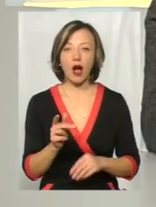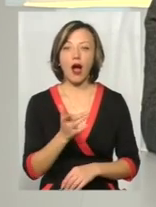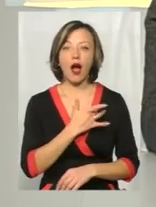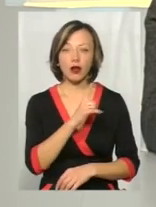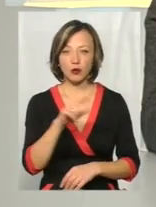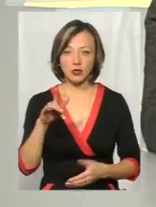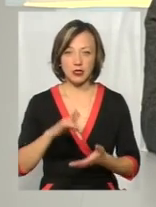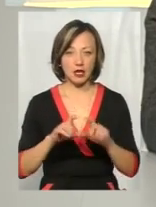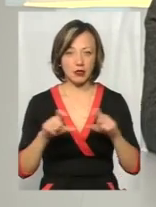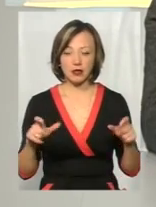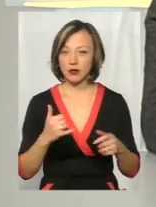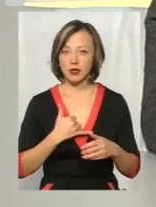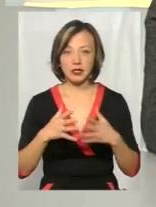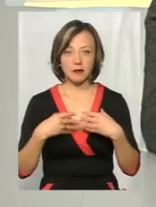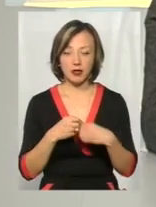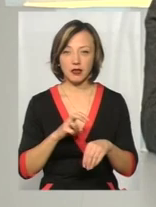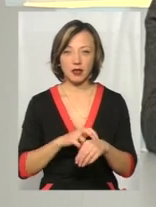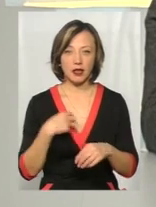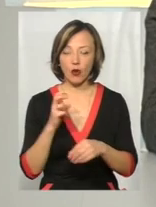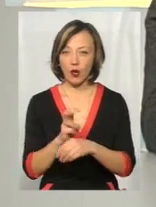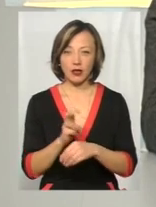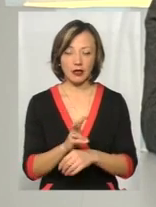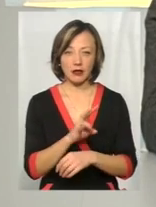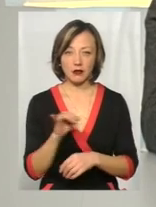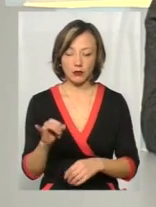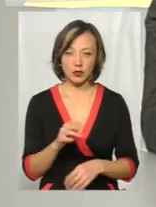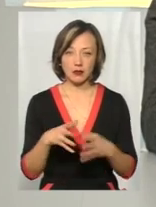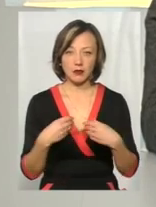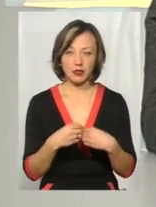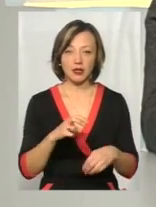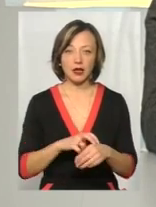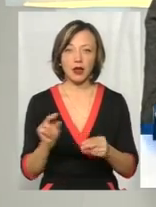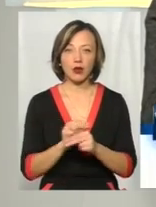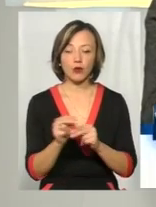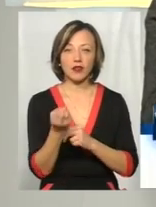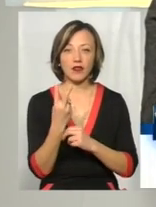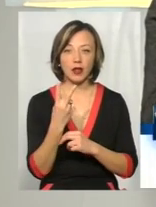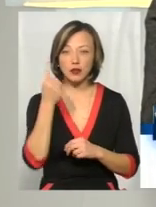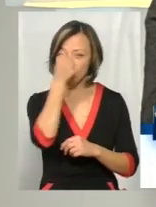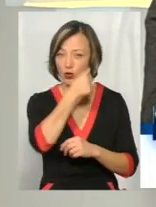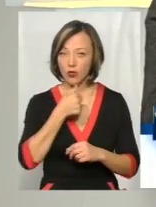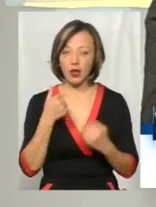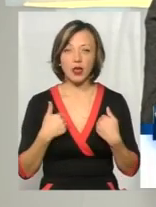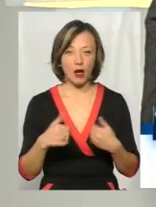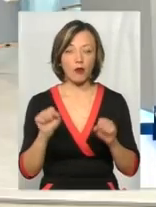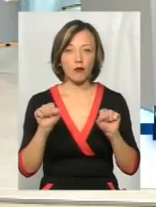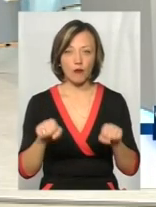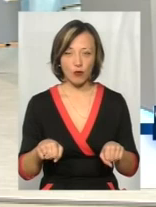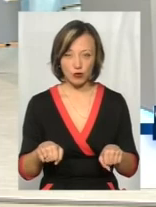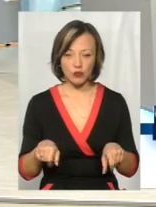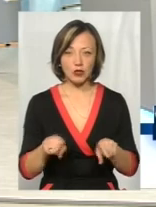Кардіоцентрі немає сімейного лікаря і не ходила до сімейного лікаря. Я вже лікуюся 12 років. Так. Я можу так